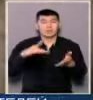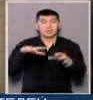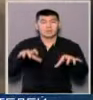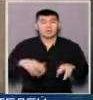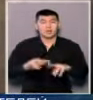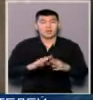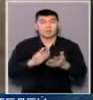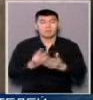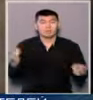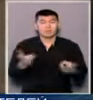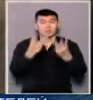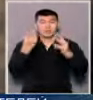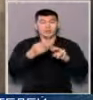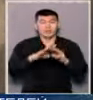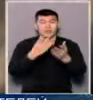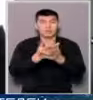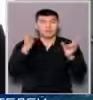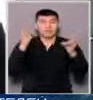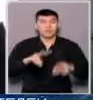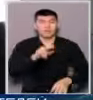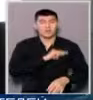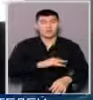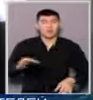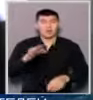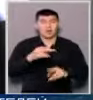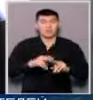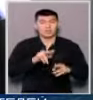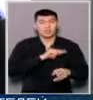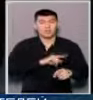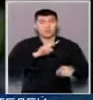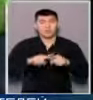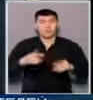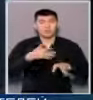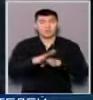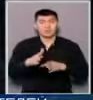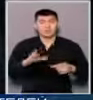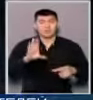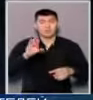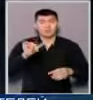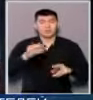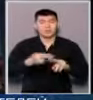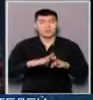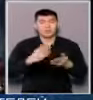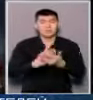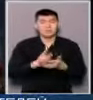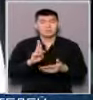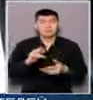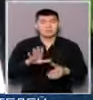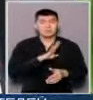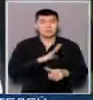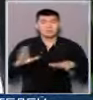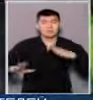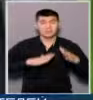начальника службы пожаротушения и аварийно-спасательных работ областного департамента по чрезвычайным ситуациям Самата Кумашева, такие учения